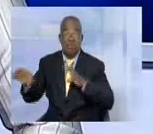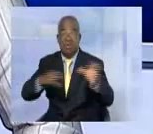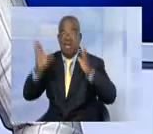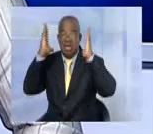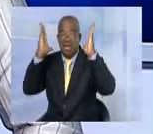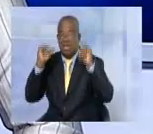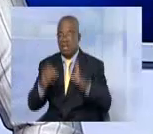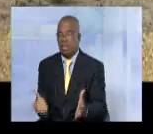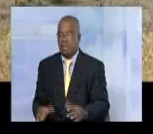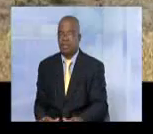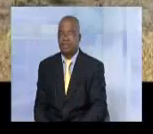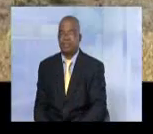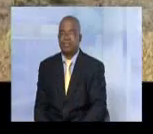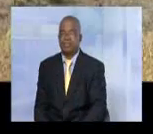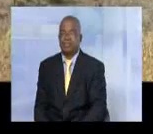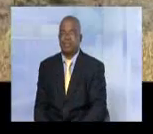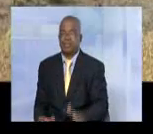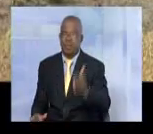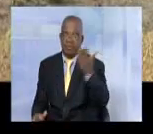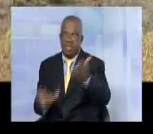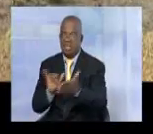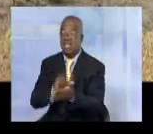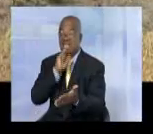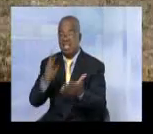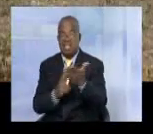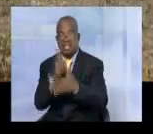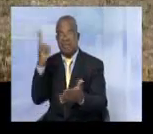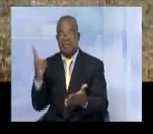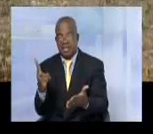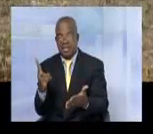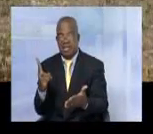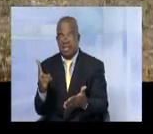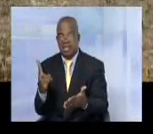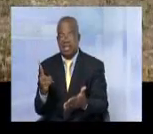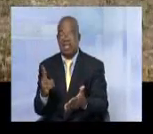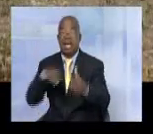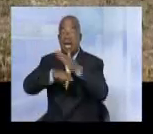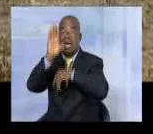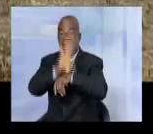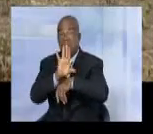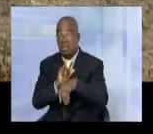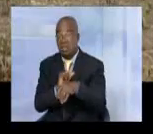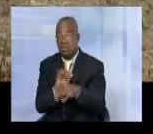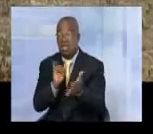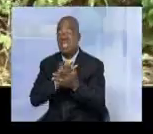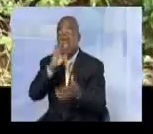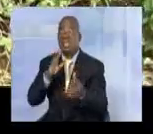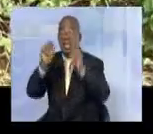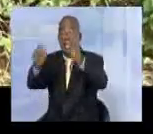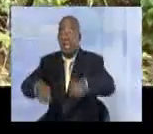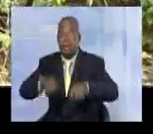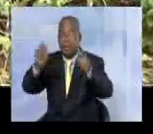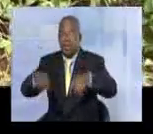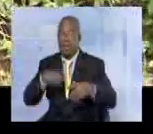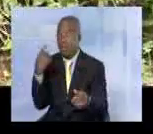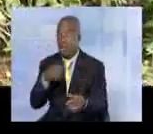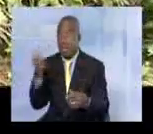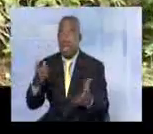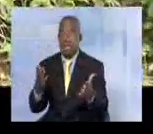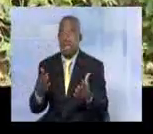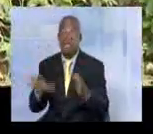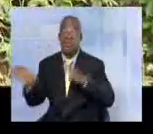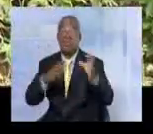Ouedraogo. Le succès de ce pays repose sur l'agriculture, un slogan bien connu de l'Ivoirien. Mais par